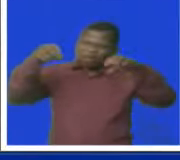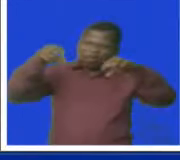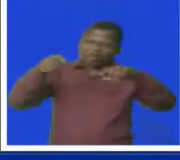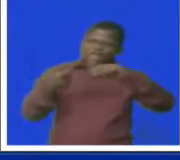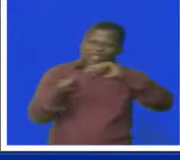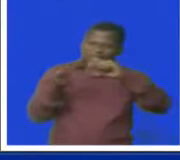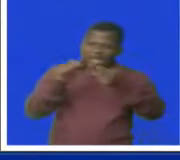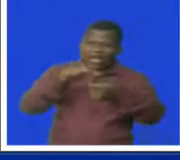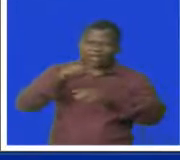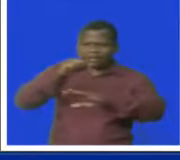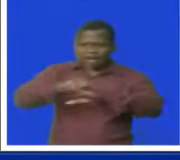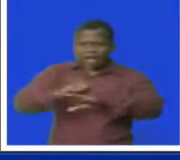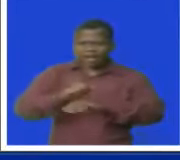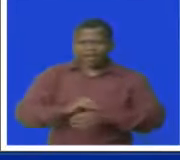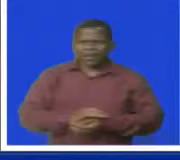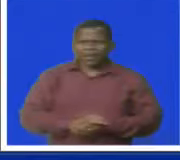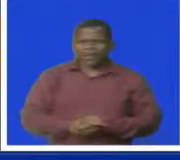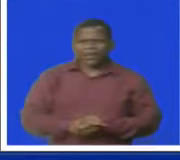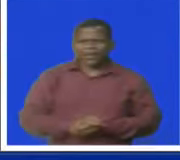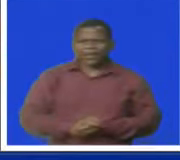nemsebenzi seHappy Valley ezulwini.